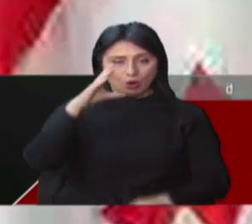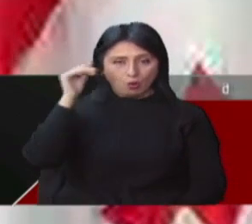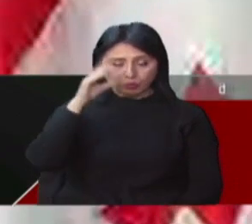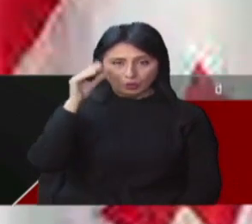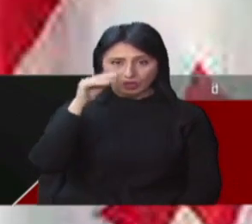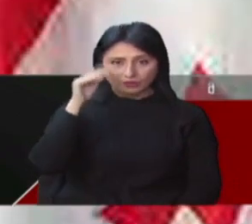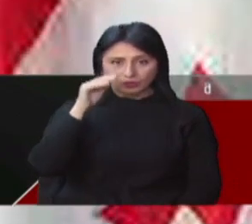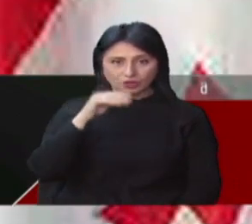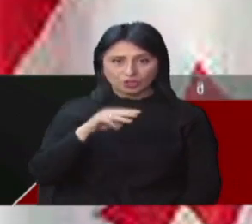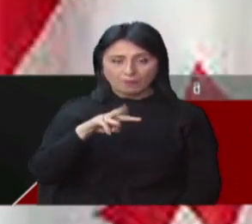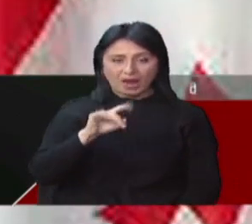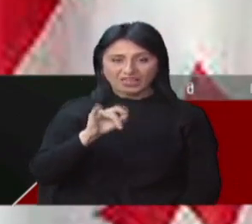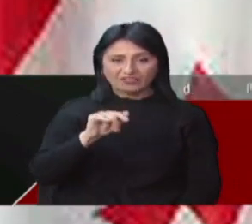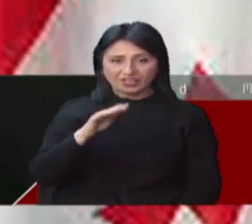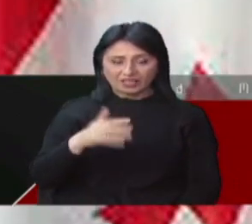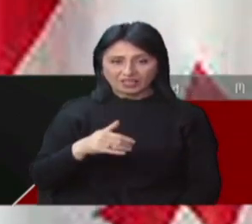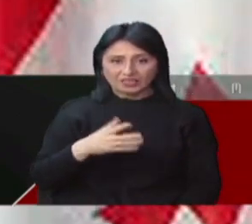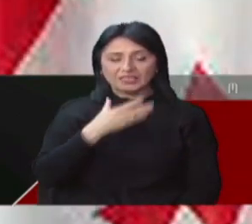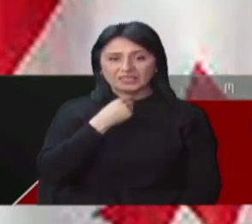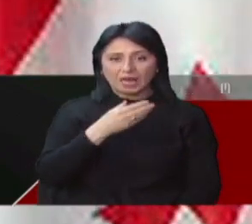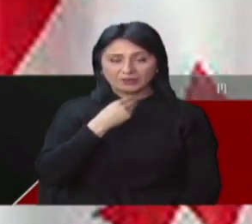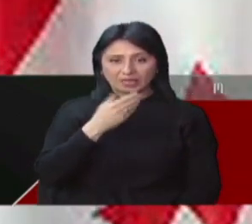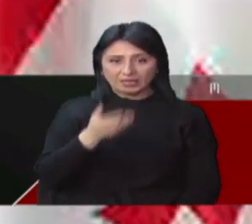ქობულეთში, მარტვილში,